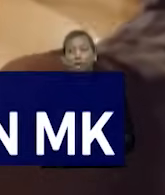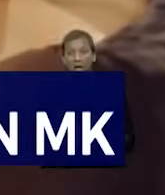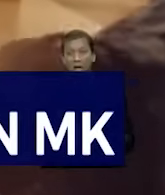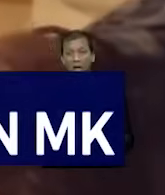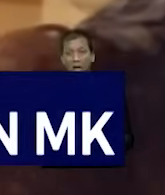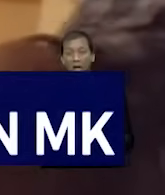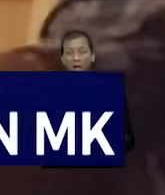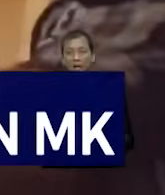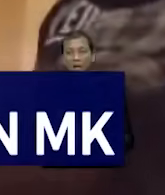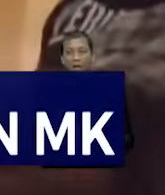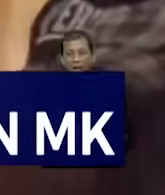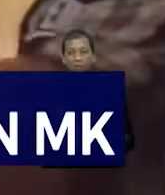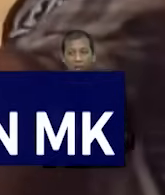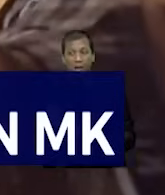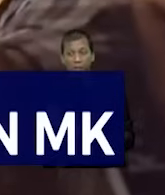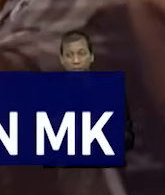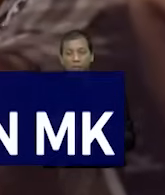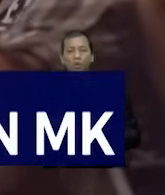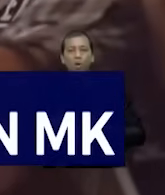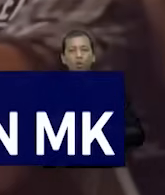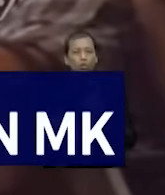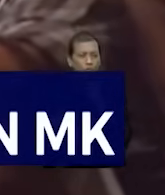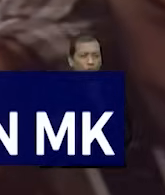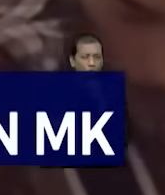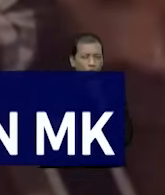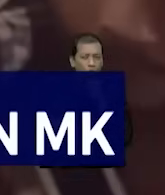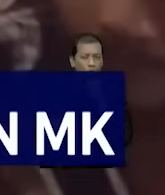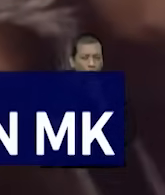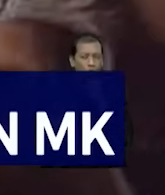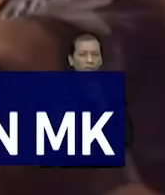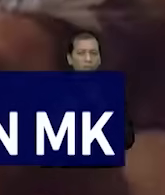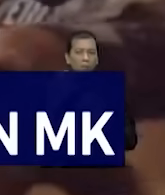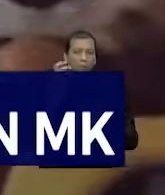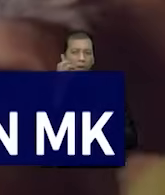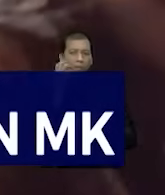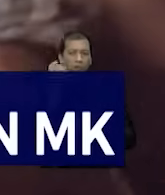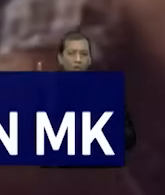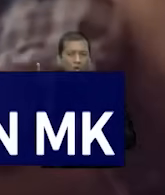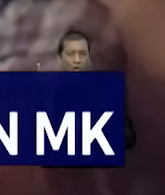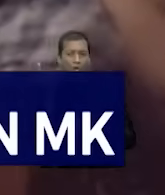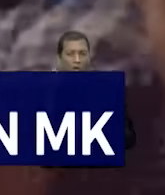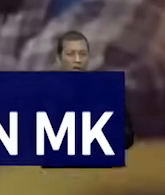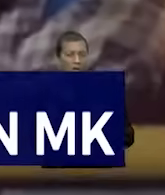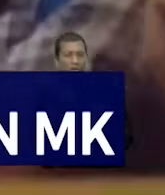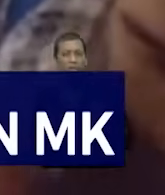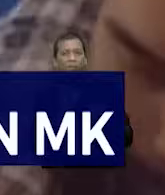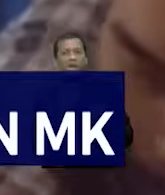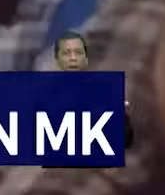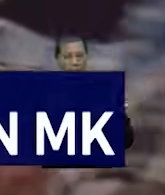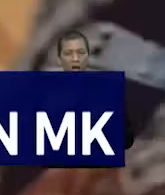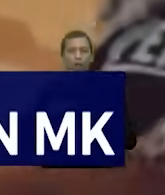kami akan menunggu arahan dari Pak Prabowo. Tapi kalau ini melihat hasil seperti ini memang